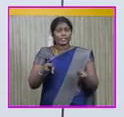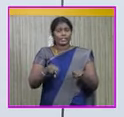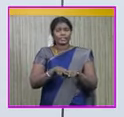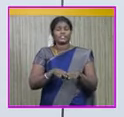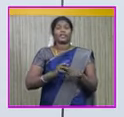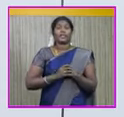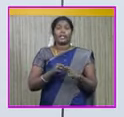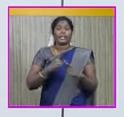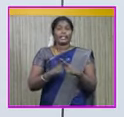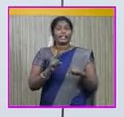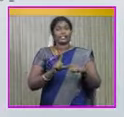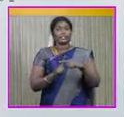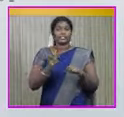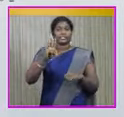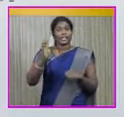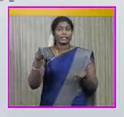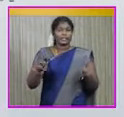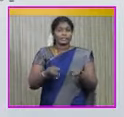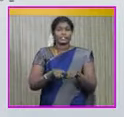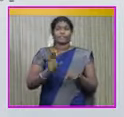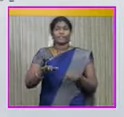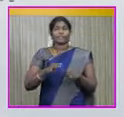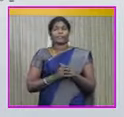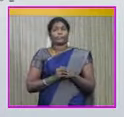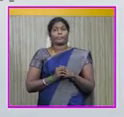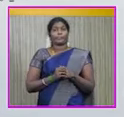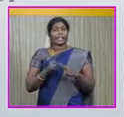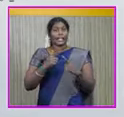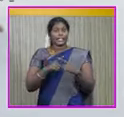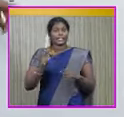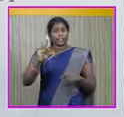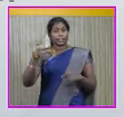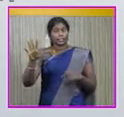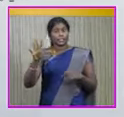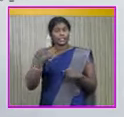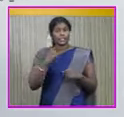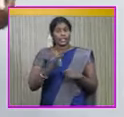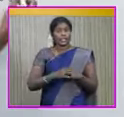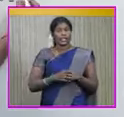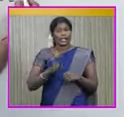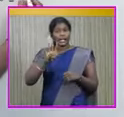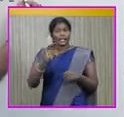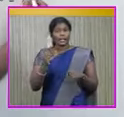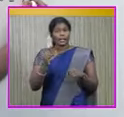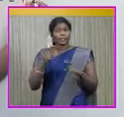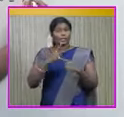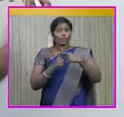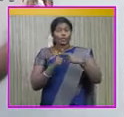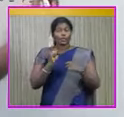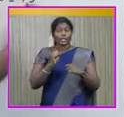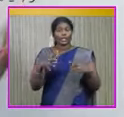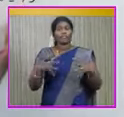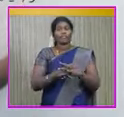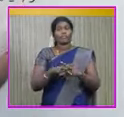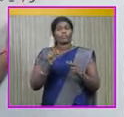எக்ஸ் ப்ளஸ் 40க்கு சமம். எக்ஸின் மதிப்பு 35 எனும்போது அதோட 40 கூட்டிக்கலாம்,